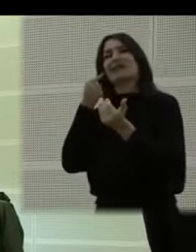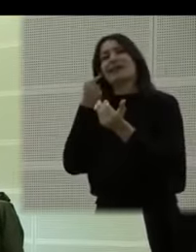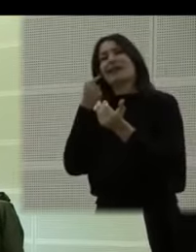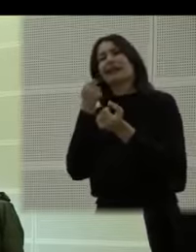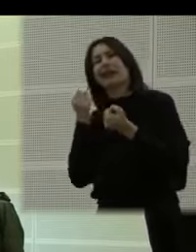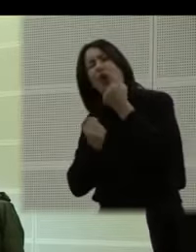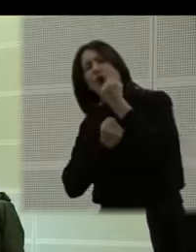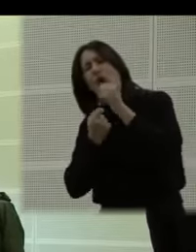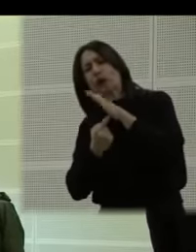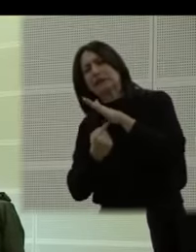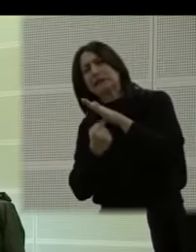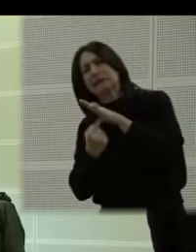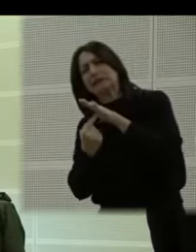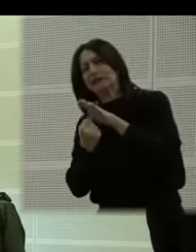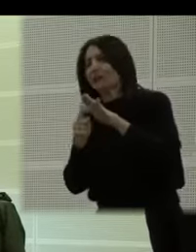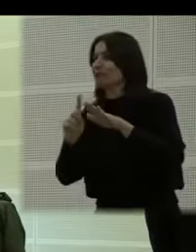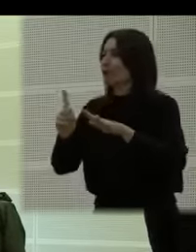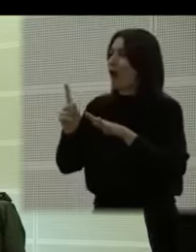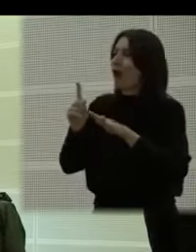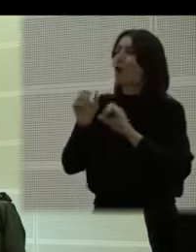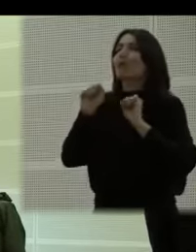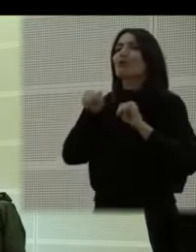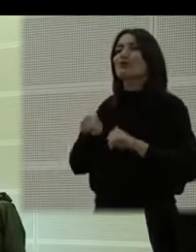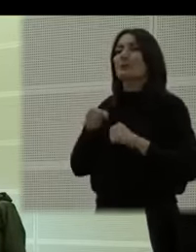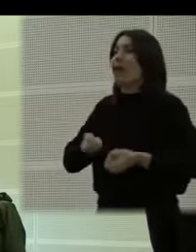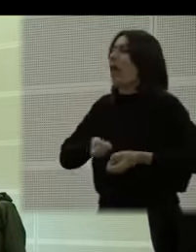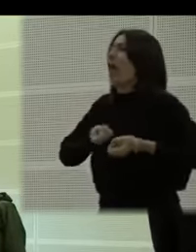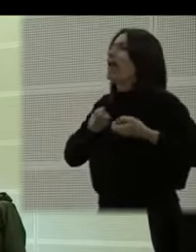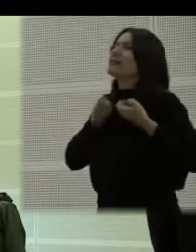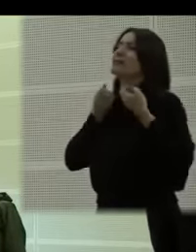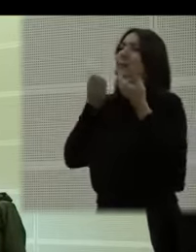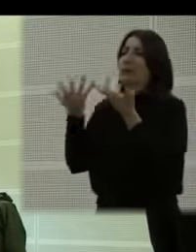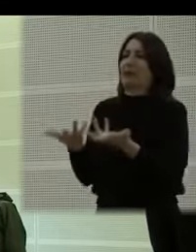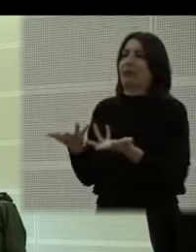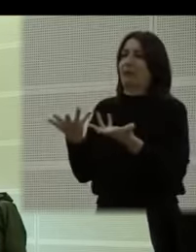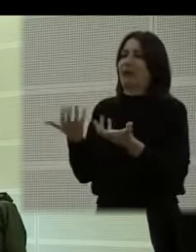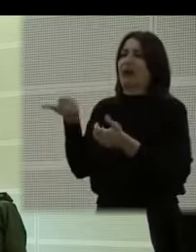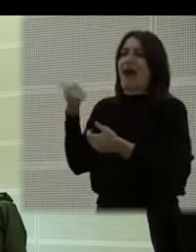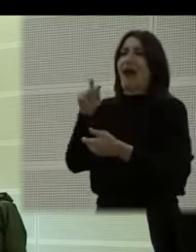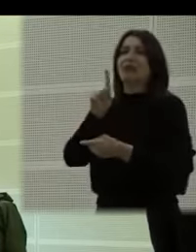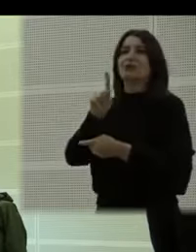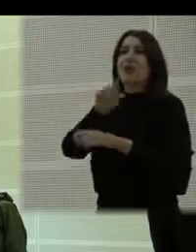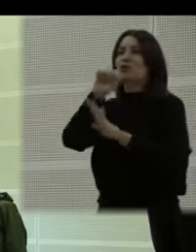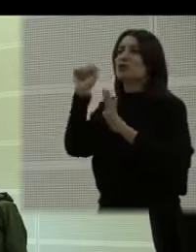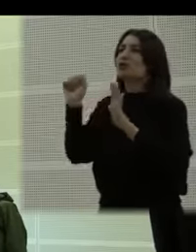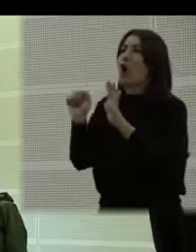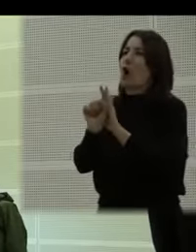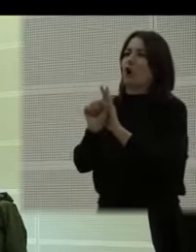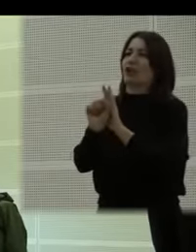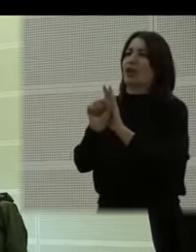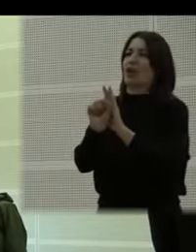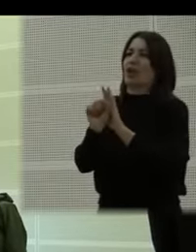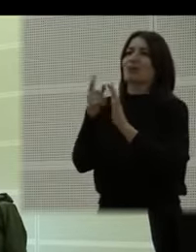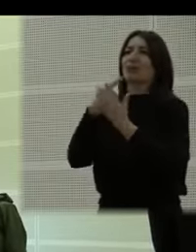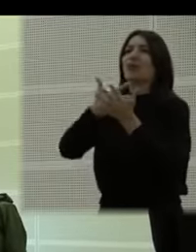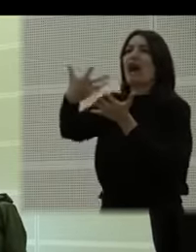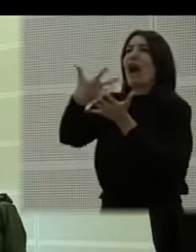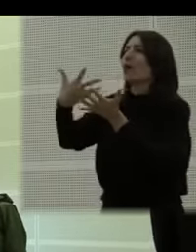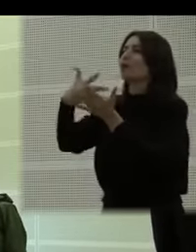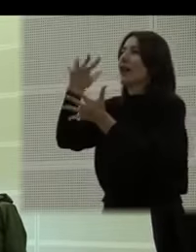dolore, e di avere la possibilità di poter esprimere anche la propria storia e poterla raccontare